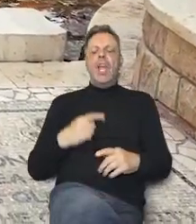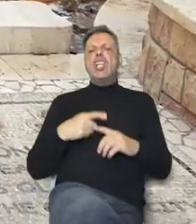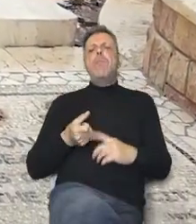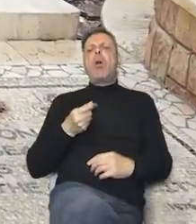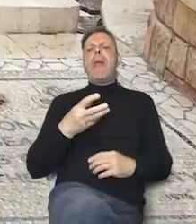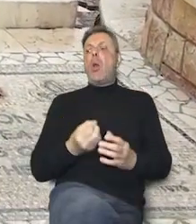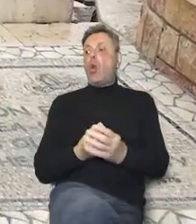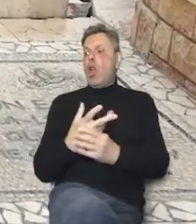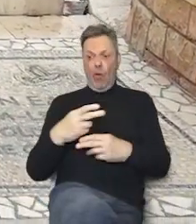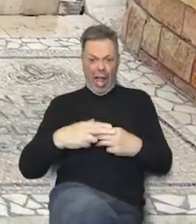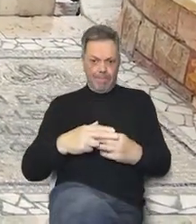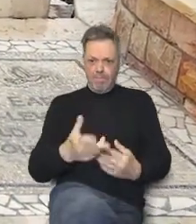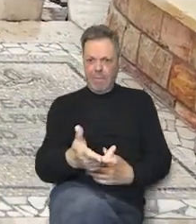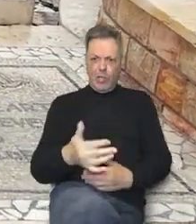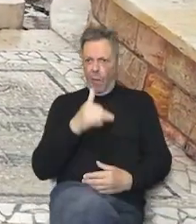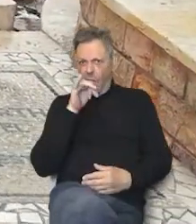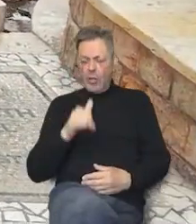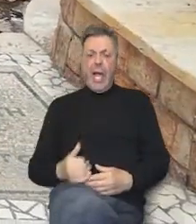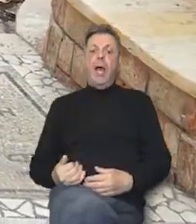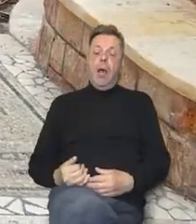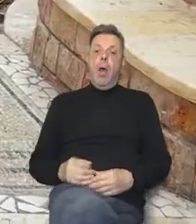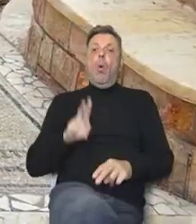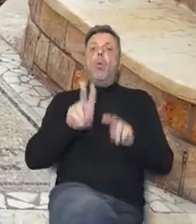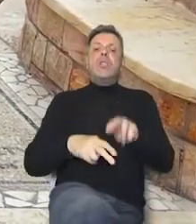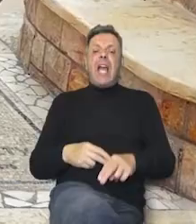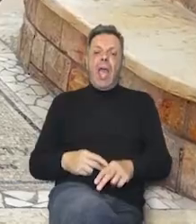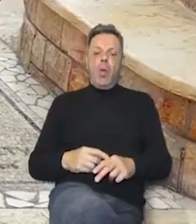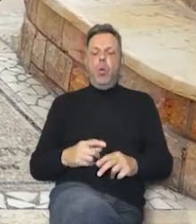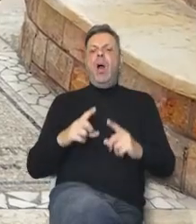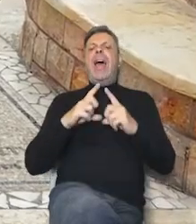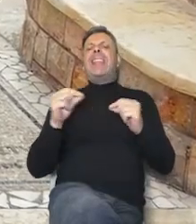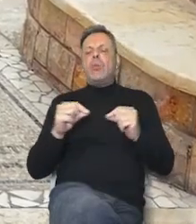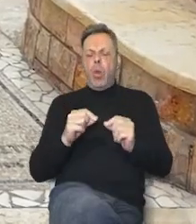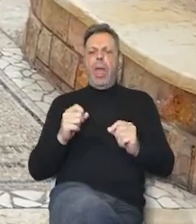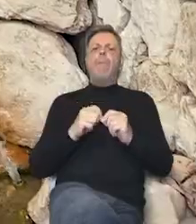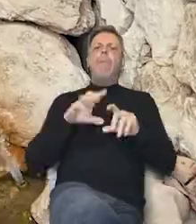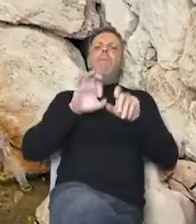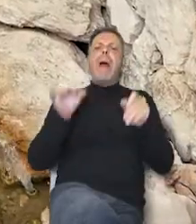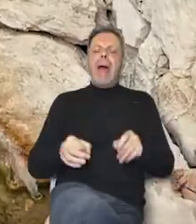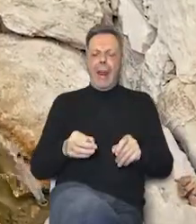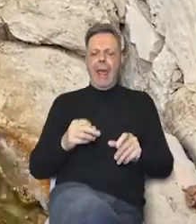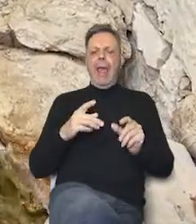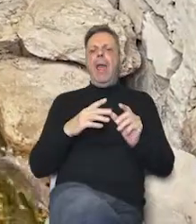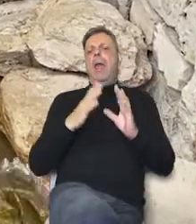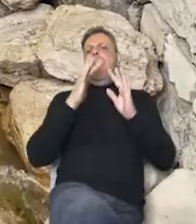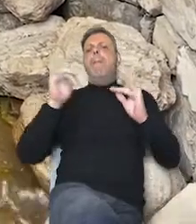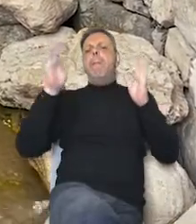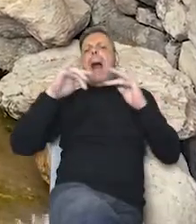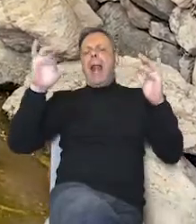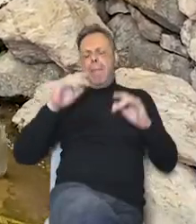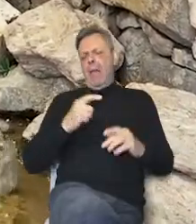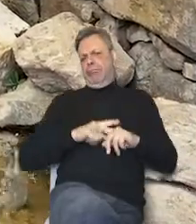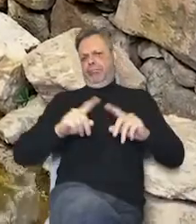Nekoliko izvora u blizini, na plodnim poljima, uzgajaju datulje, banane, palme, agrume i različito cvijeće.